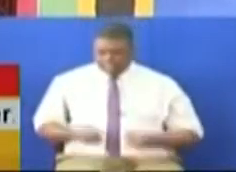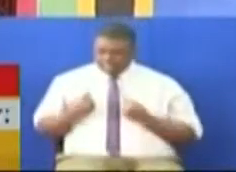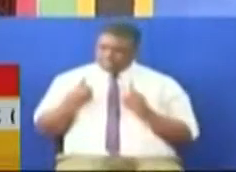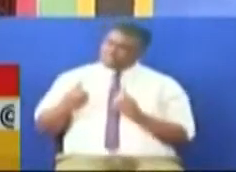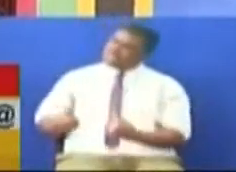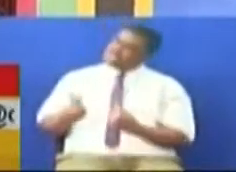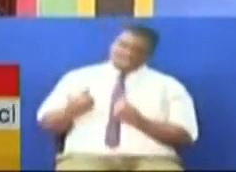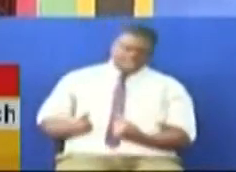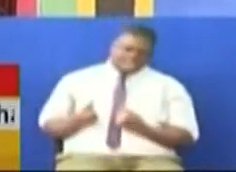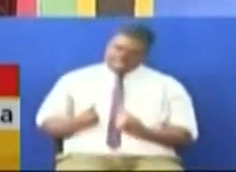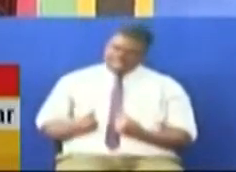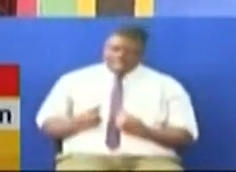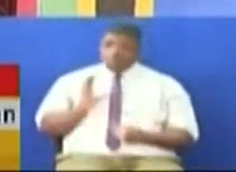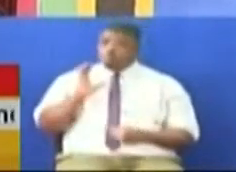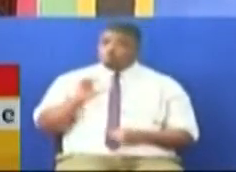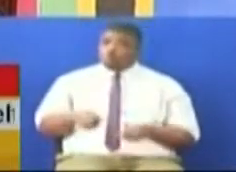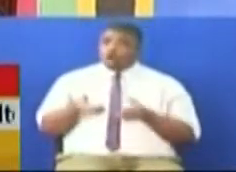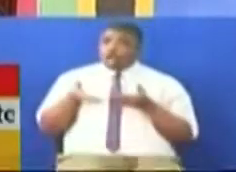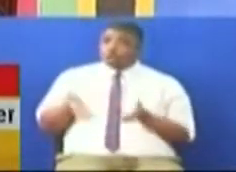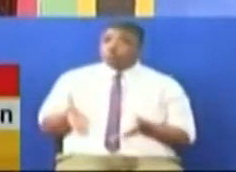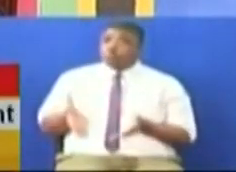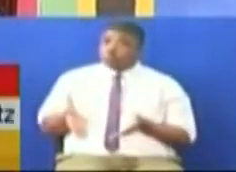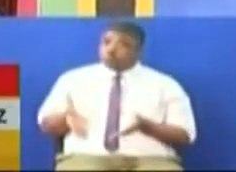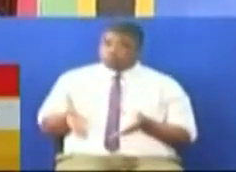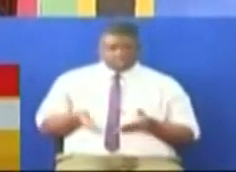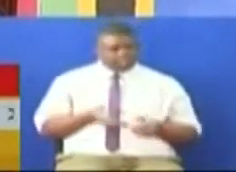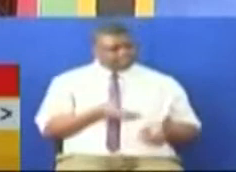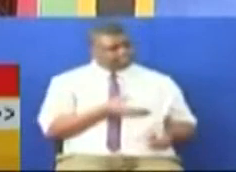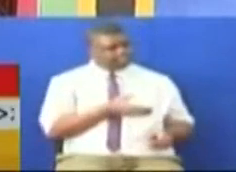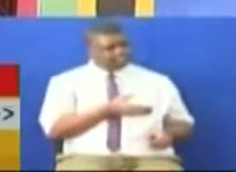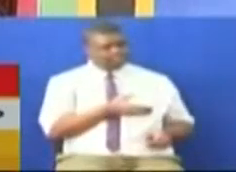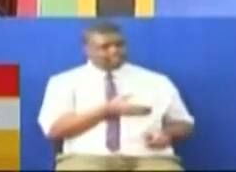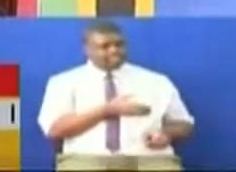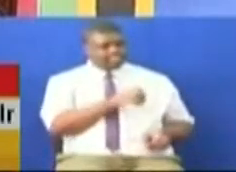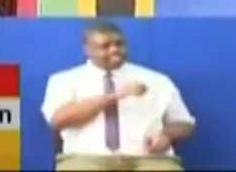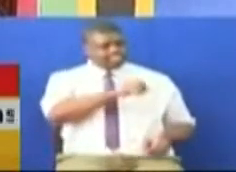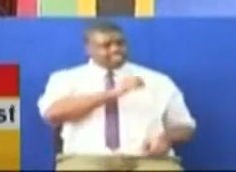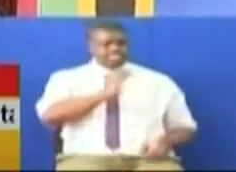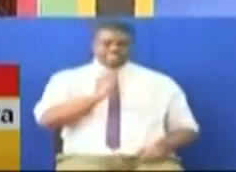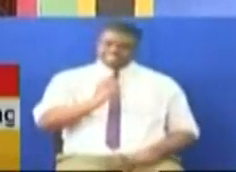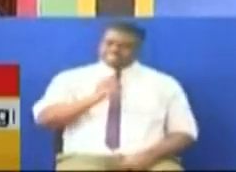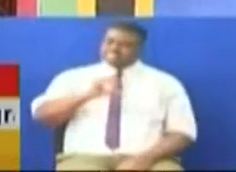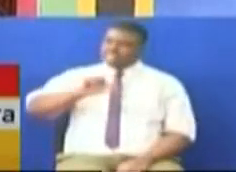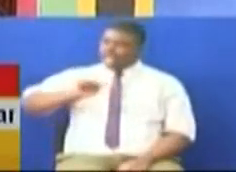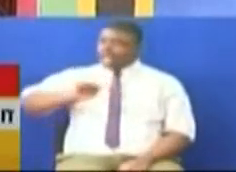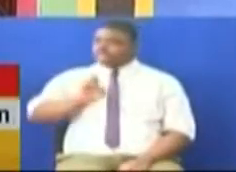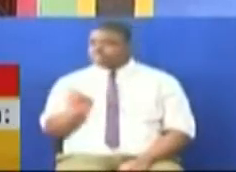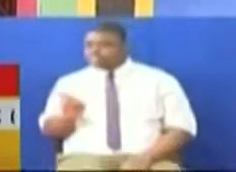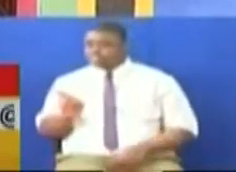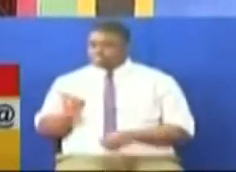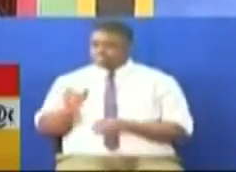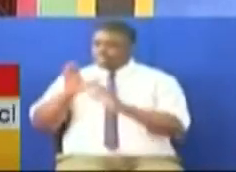Mheshimiwa Speaker, kwa mwaka huu taarifa ambazo CAG ametuletea, serikali inadaiwa